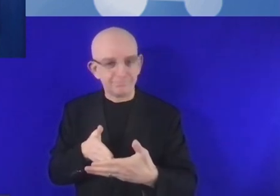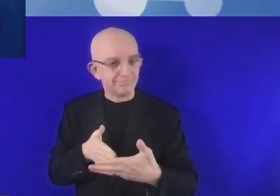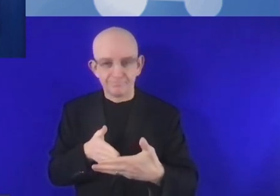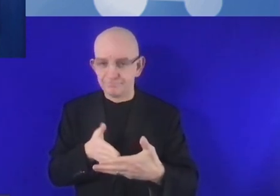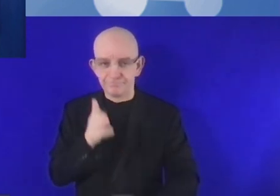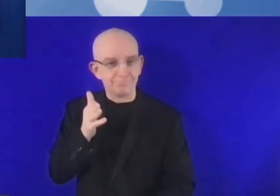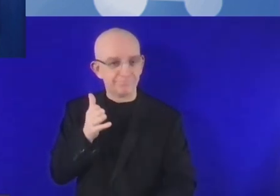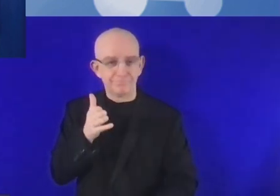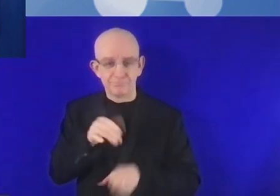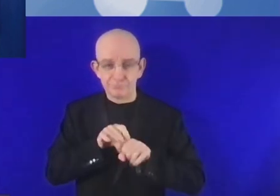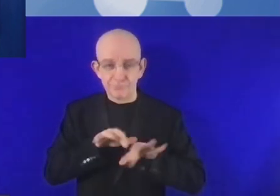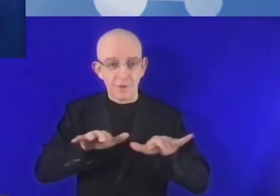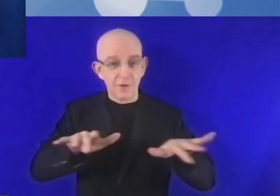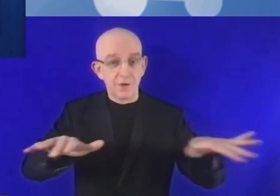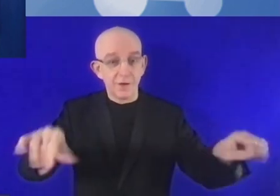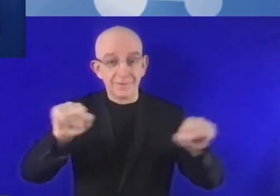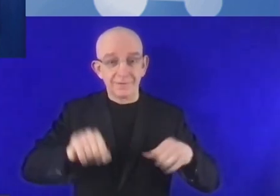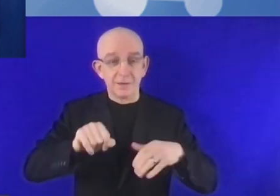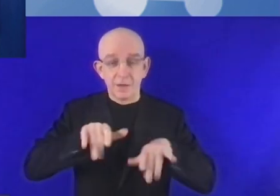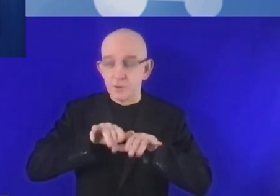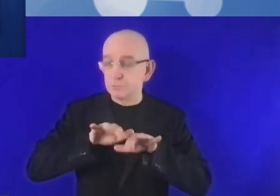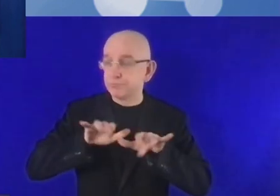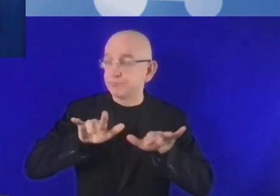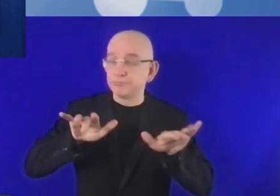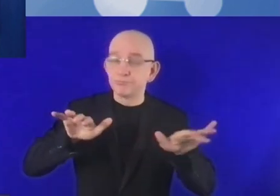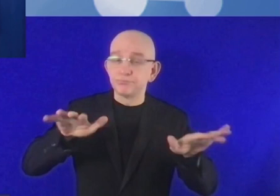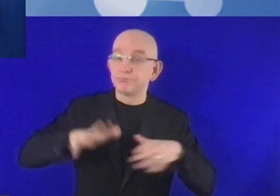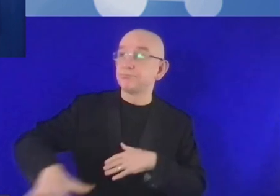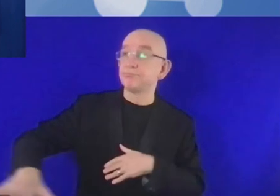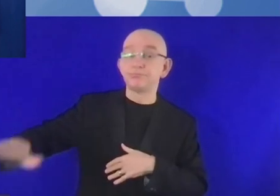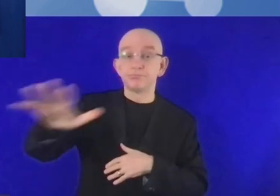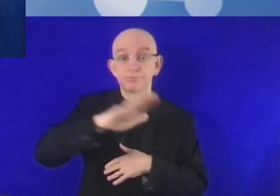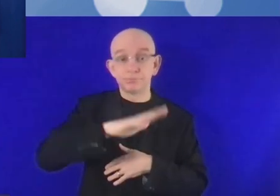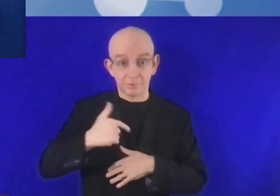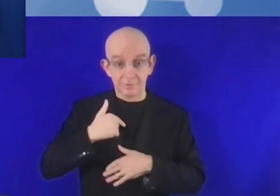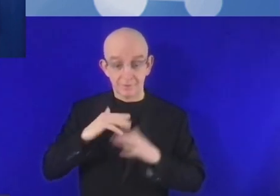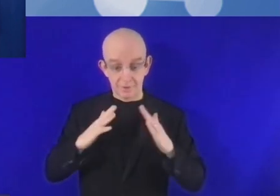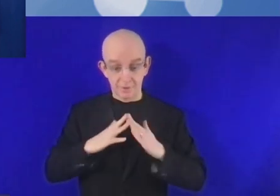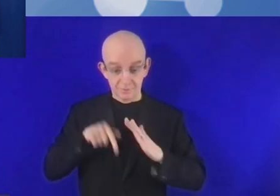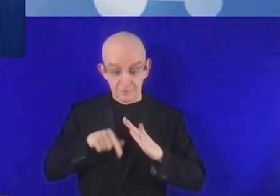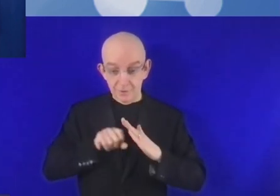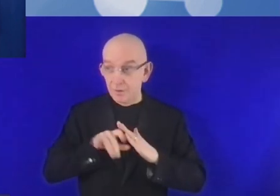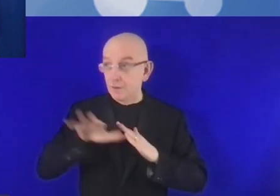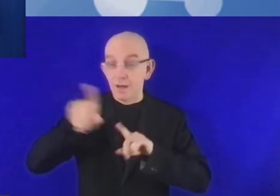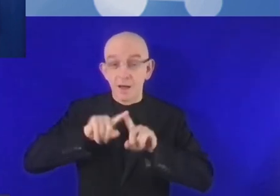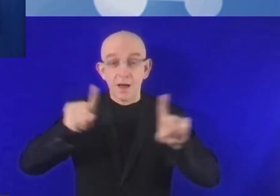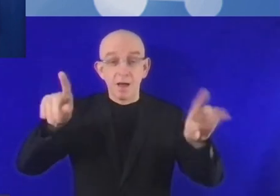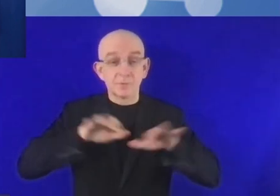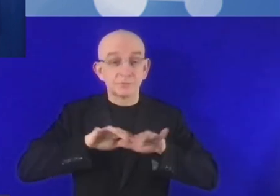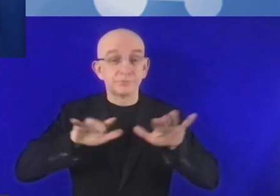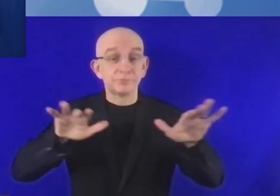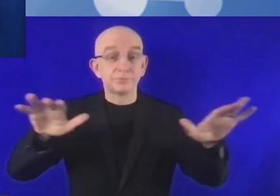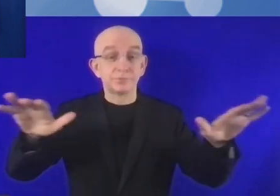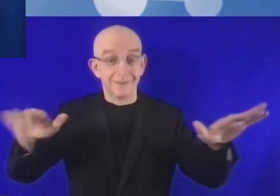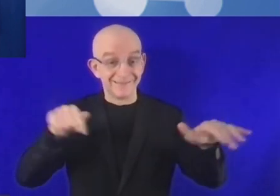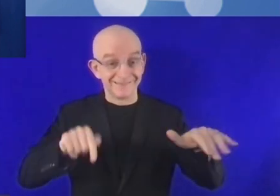poza granice naszych przyzwyczajeń? Czy globalna sieć stanowi tę ostatnią granicę?